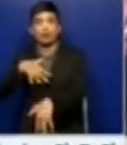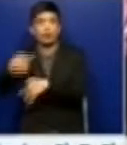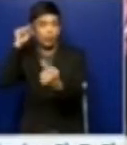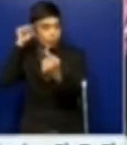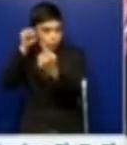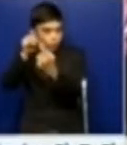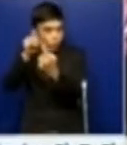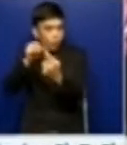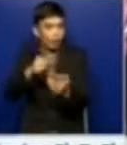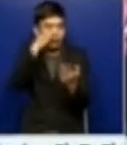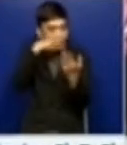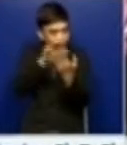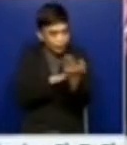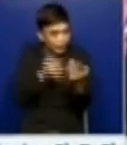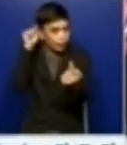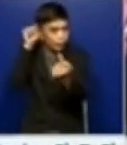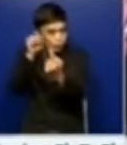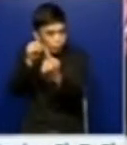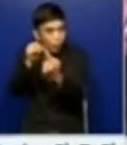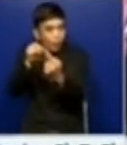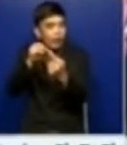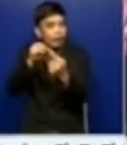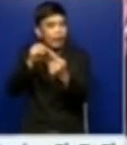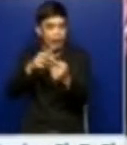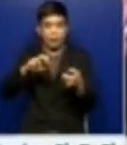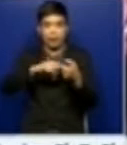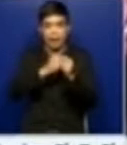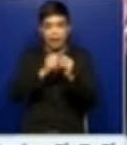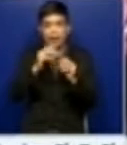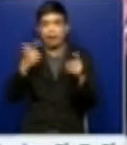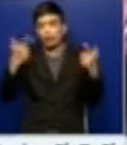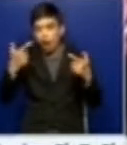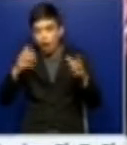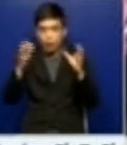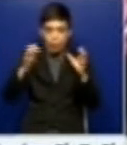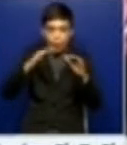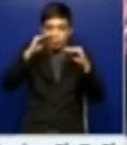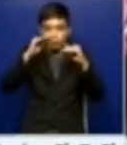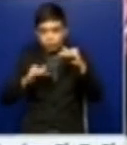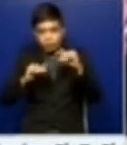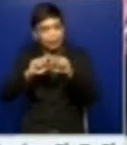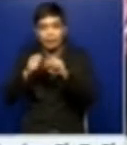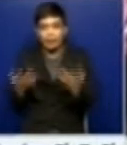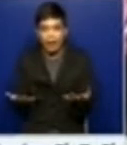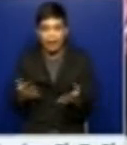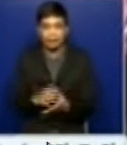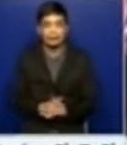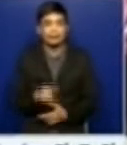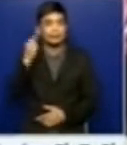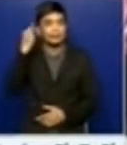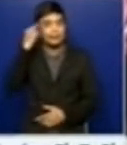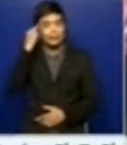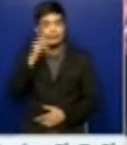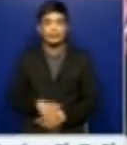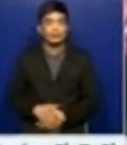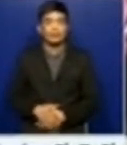มองว่าประเทศจะเดินอย่างไรความขัดแย้งในสังคมจะลดลงอย่างไรลดที่ถี่มาหน้าเดินเข้าเดินหน้าเข้าหากันมัน